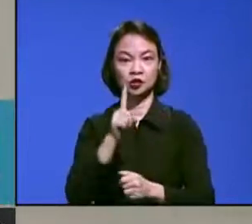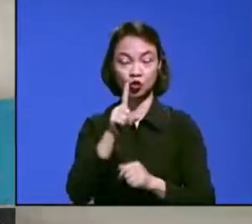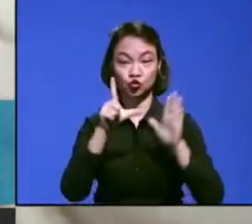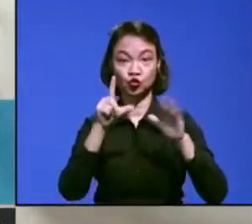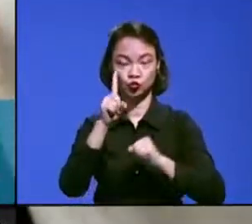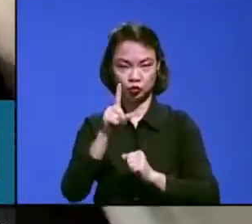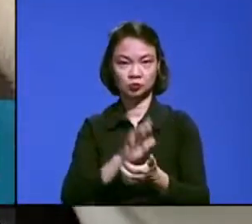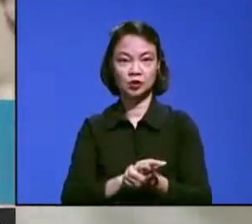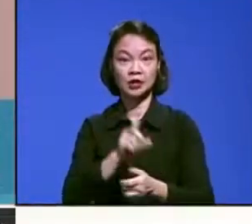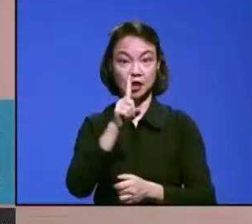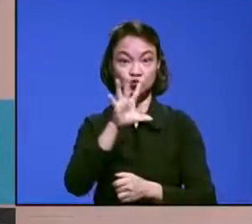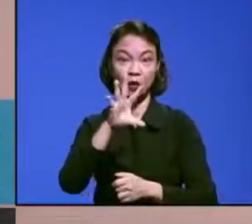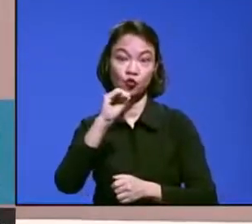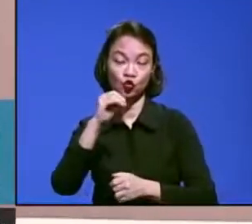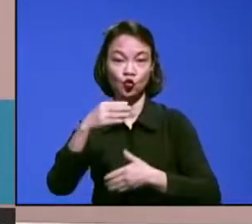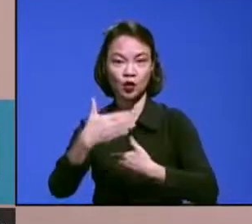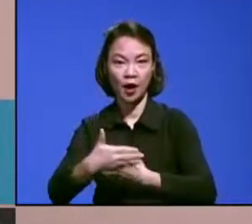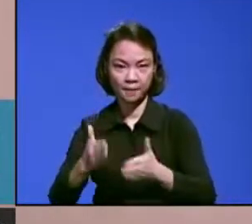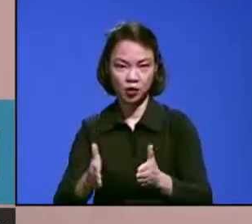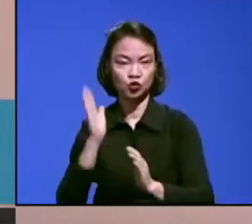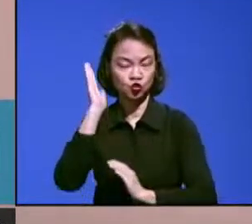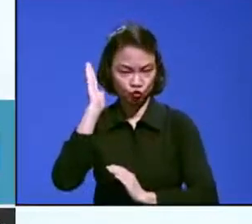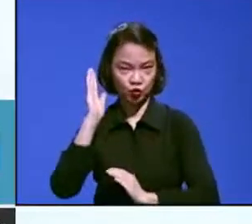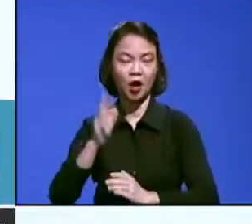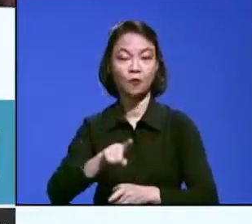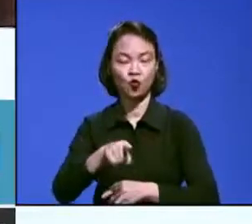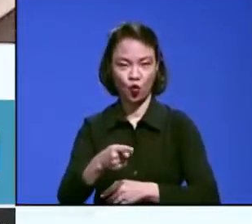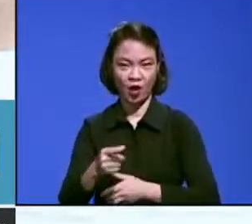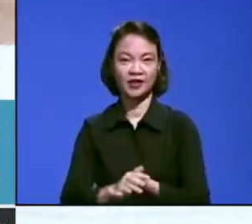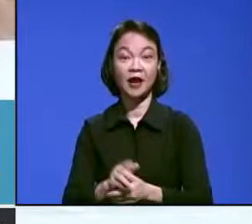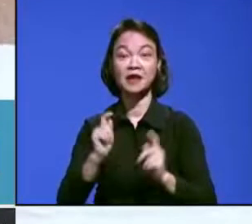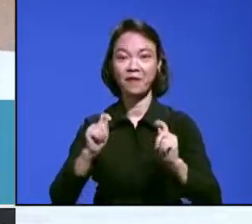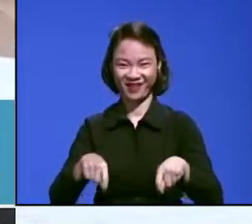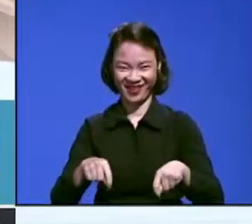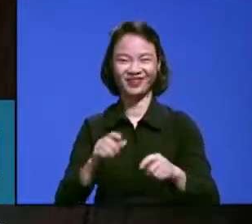kamar, 150 diantaranya sudah dioperasikan kembali.